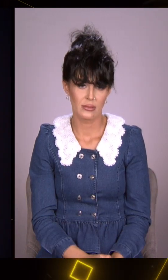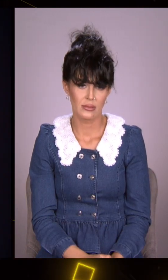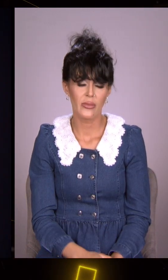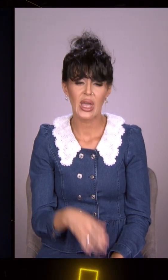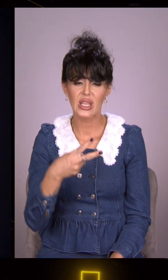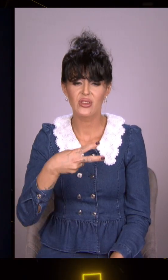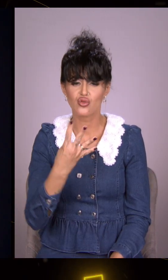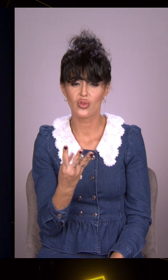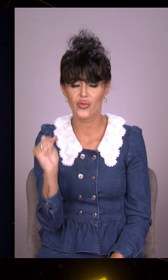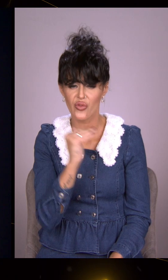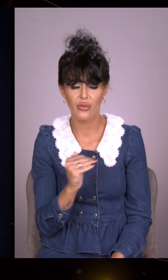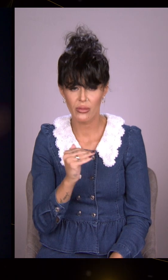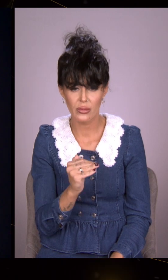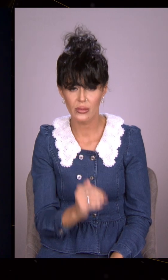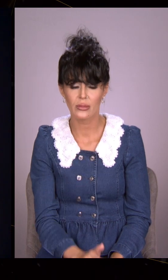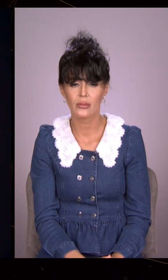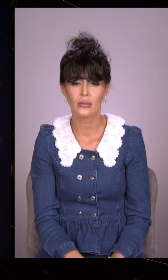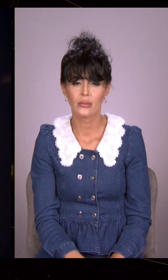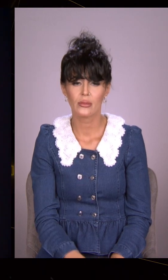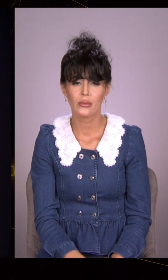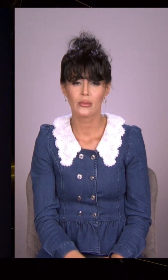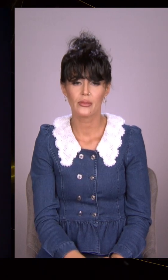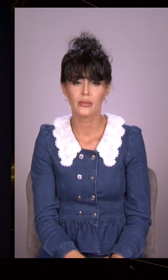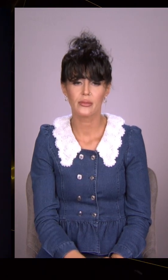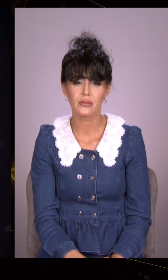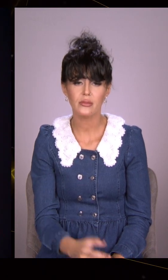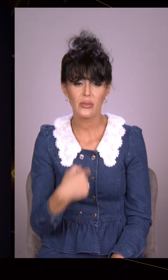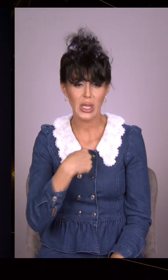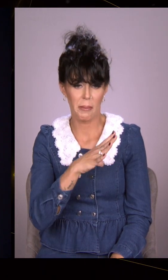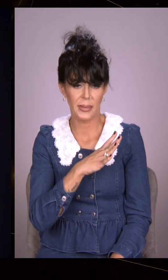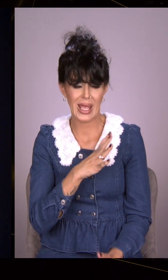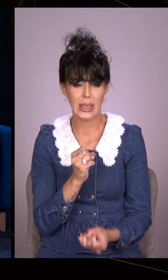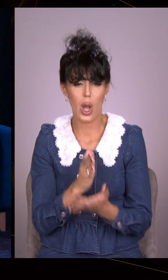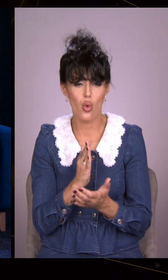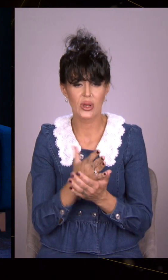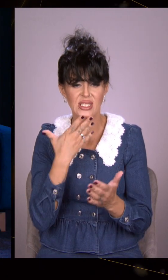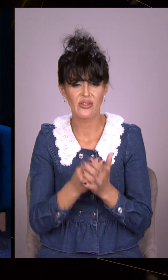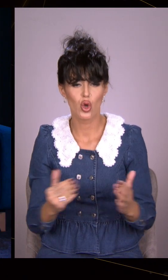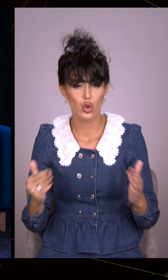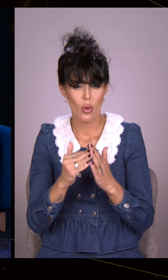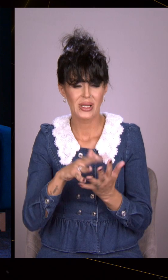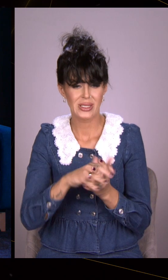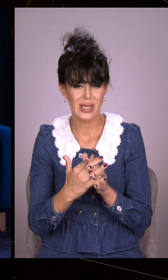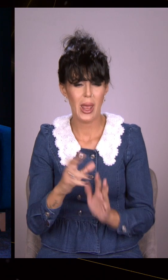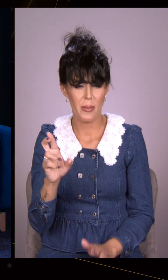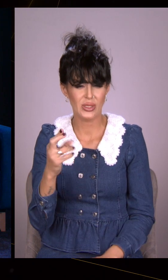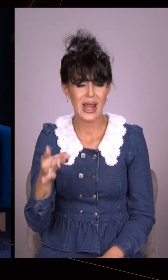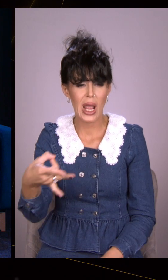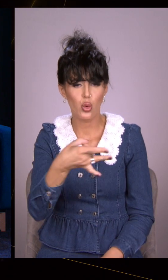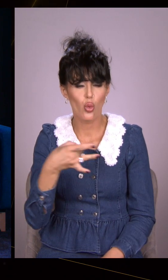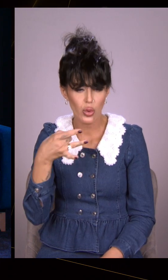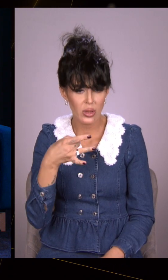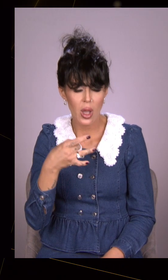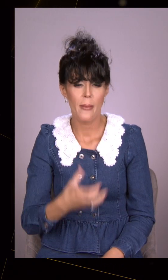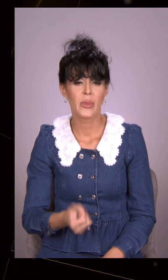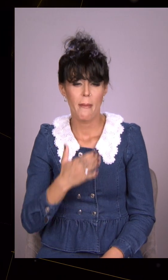24 лютого ми знаходилися в своєму будинку в селі Шибино-Бородянського району.